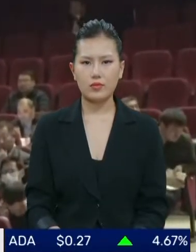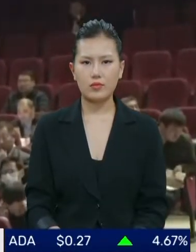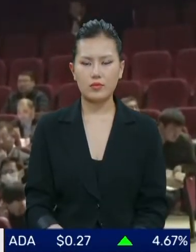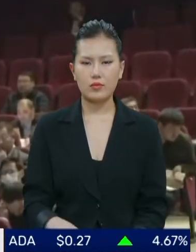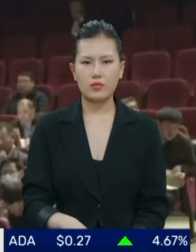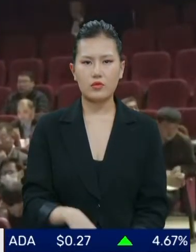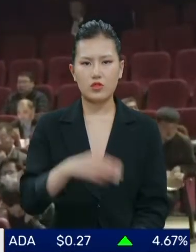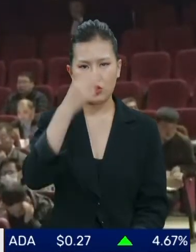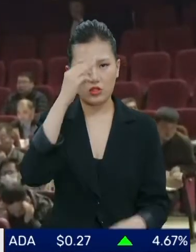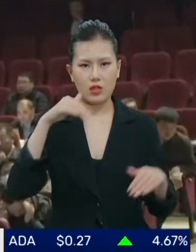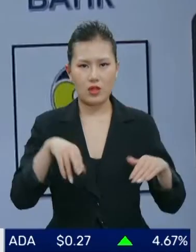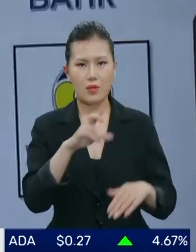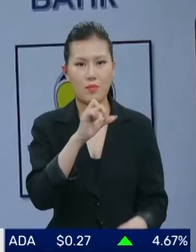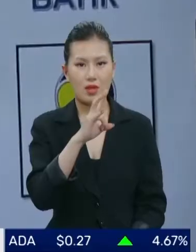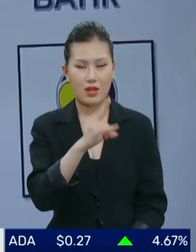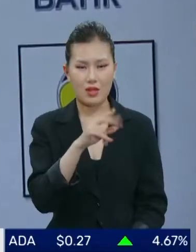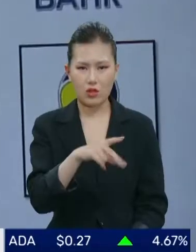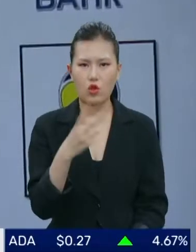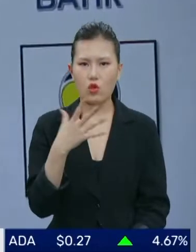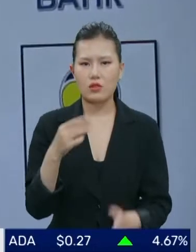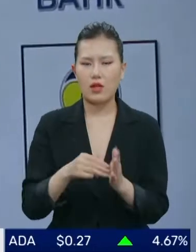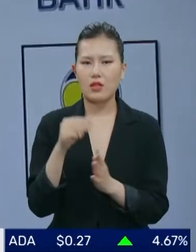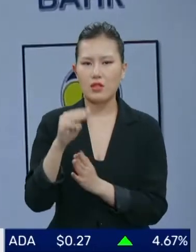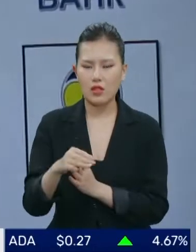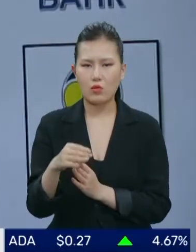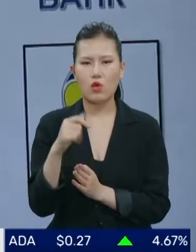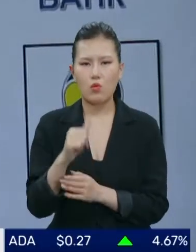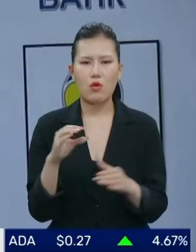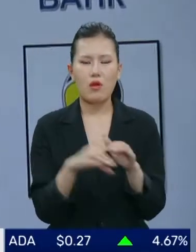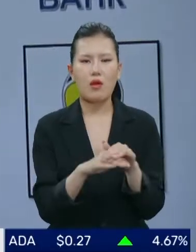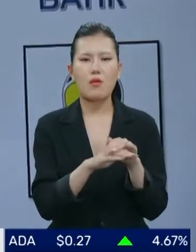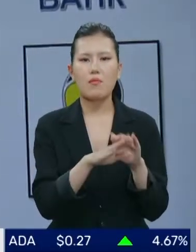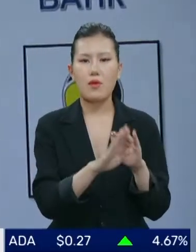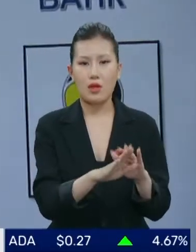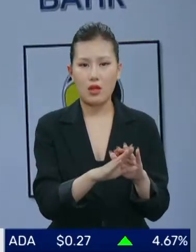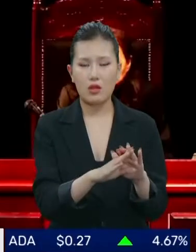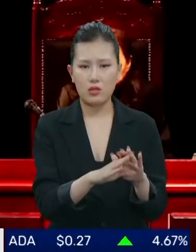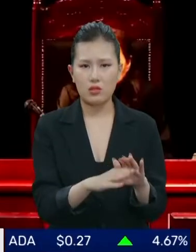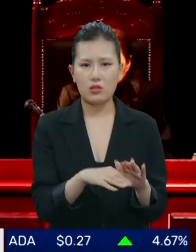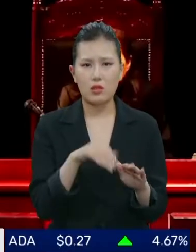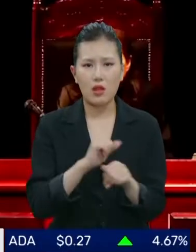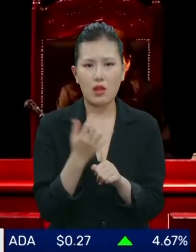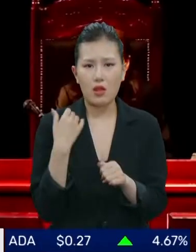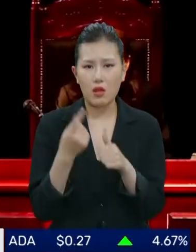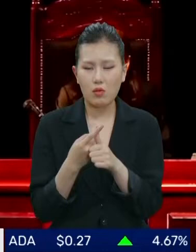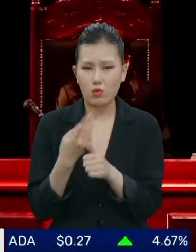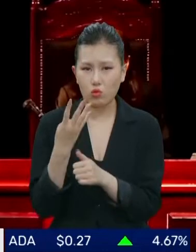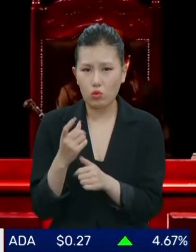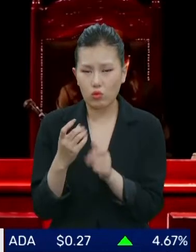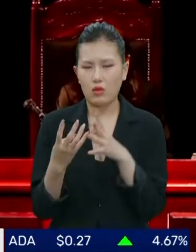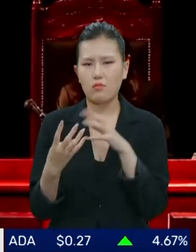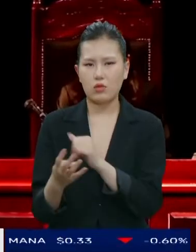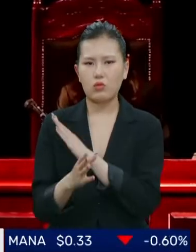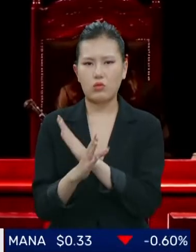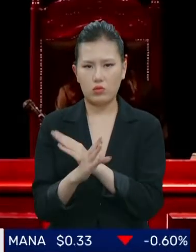Чингис хаан банкнд 25 тэрбум төгрөгийн мөнгөн хадгаламж байршуулсантай холбоотойгоор Хөгжлийн банкнд ажиллаж байсан 4 хүнийг хэрэгт татаад байна. Тодорхойлбол Хөгжлийн